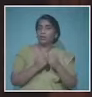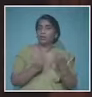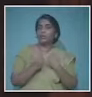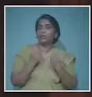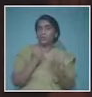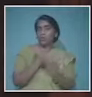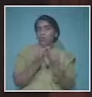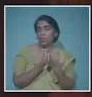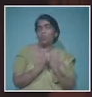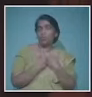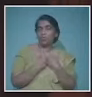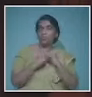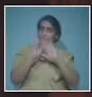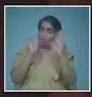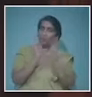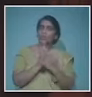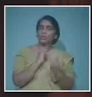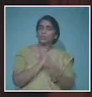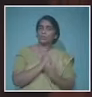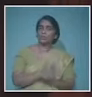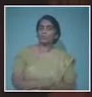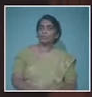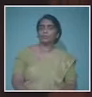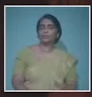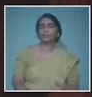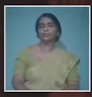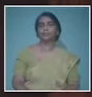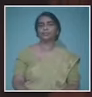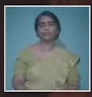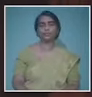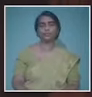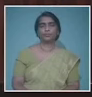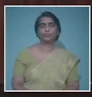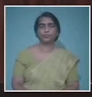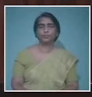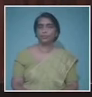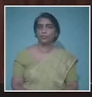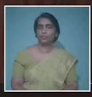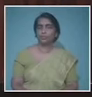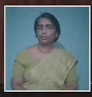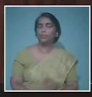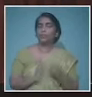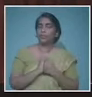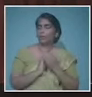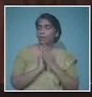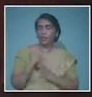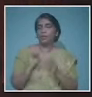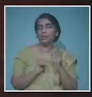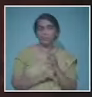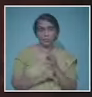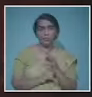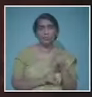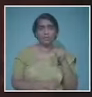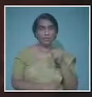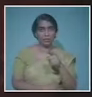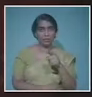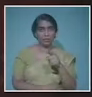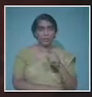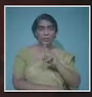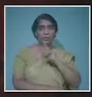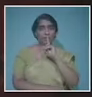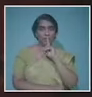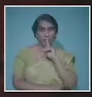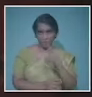sahayaka awashyai. Silu dinagema. Hari, bawa misteri. Garu emet tu mani, deng obat tu ma